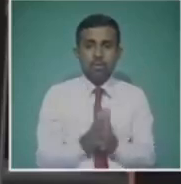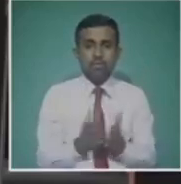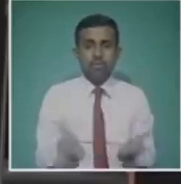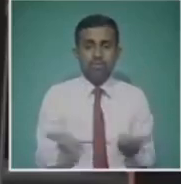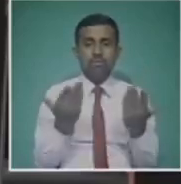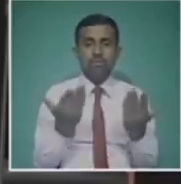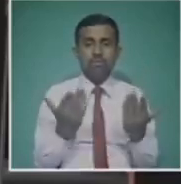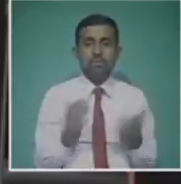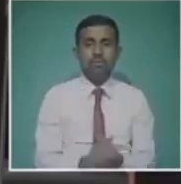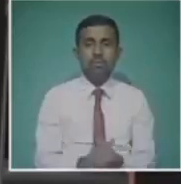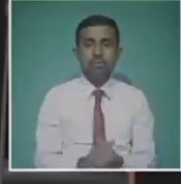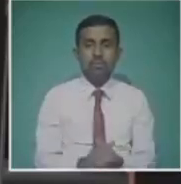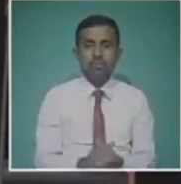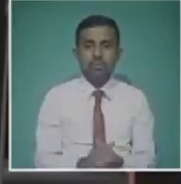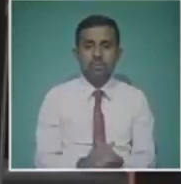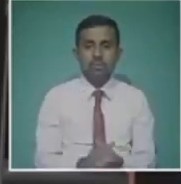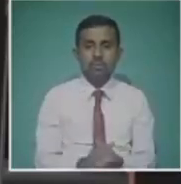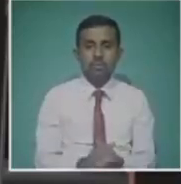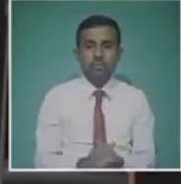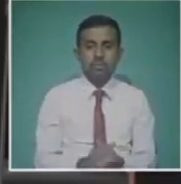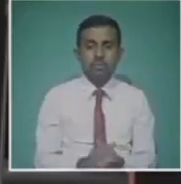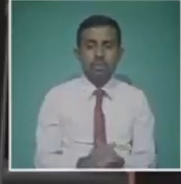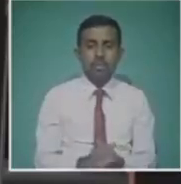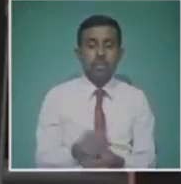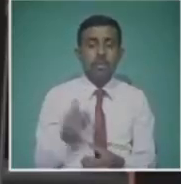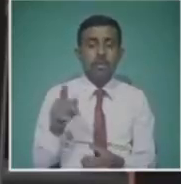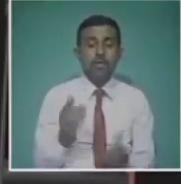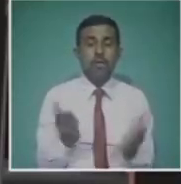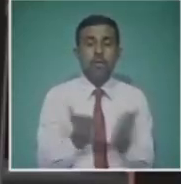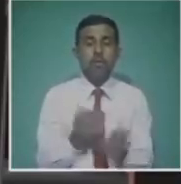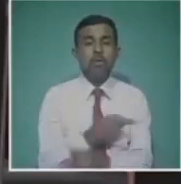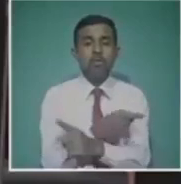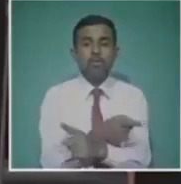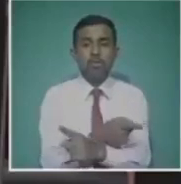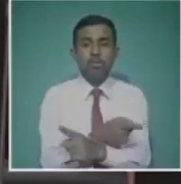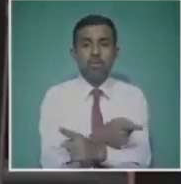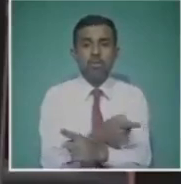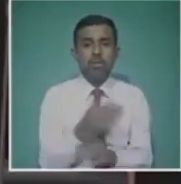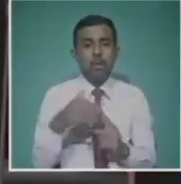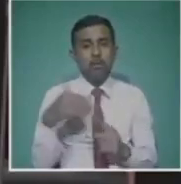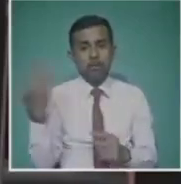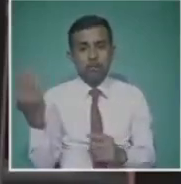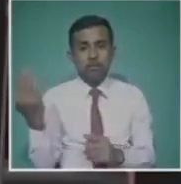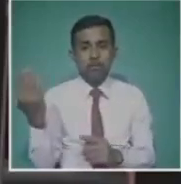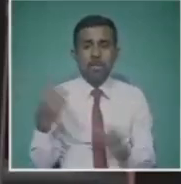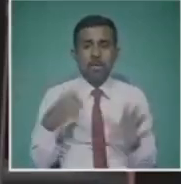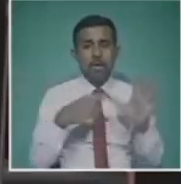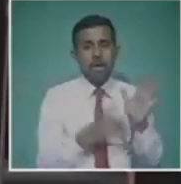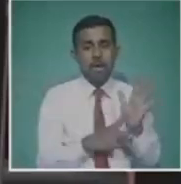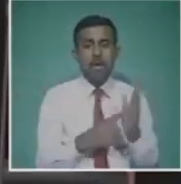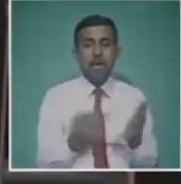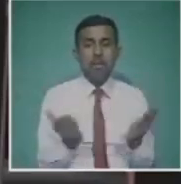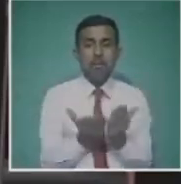ඕනේ එච්චරයි තියෙන්නේ එතන ගිහින් කවුද මේ මේ පන්ති පවත්වන්නේ පිටායත් කරන පිටායකන් ඒ ලෙවල් වලට මේ